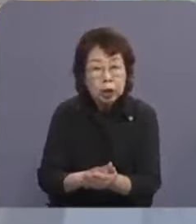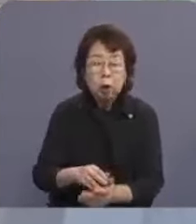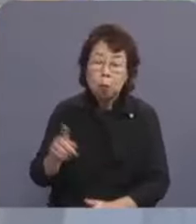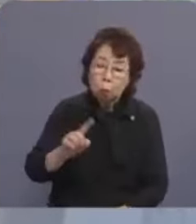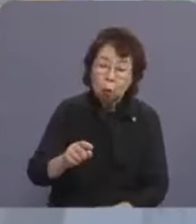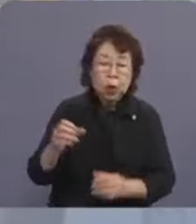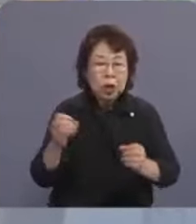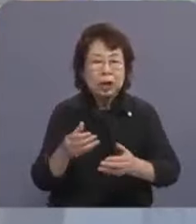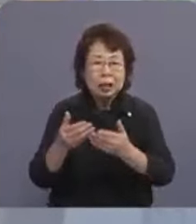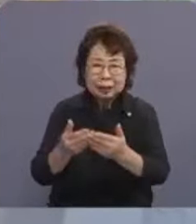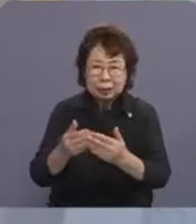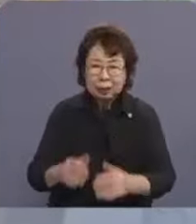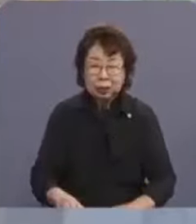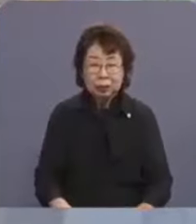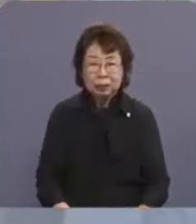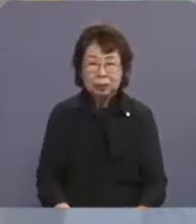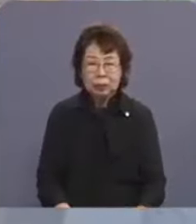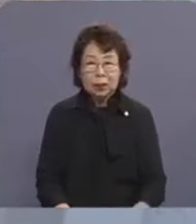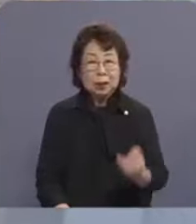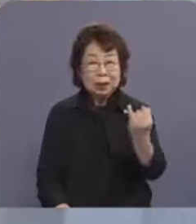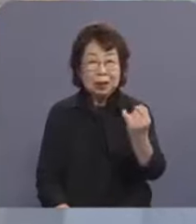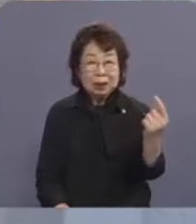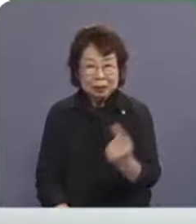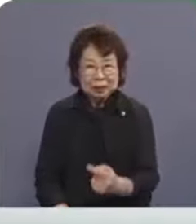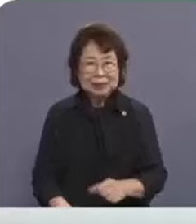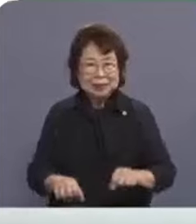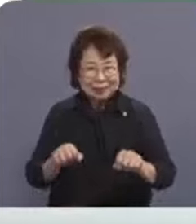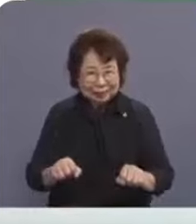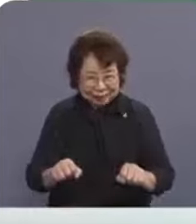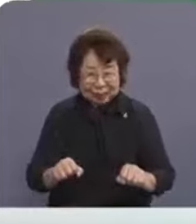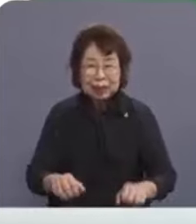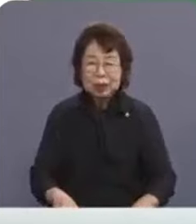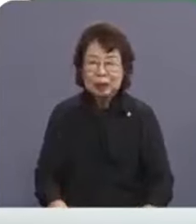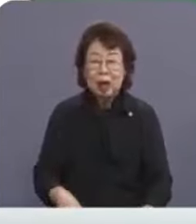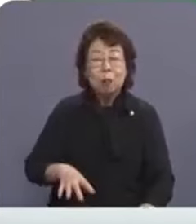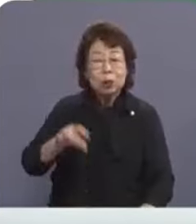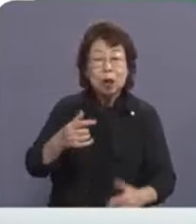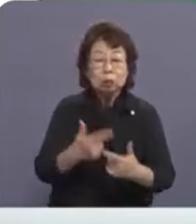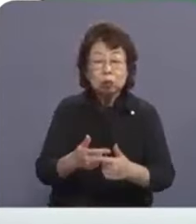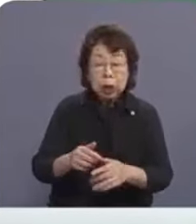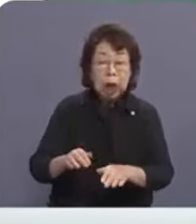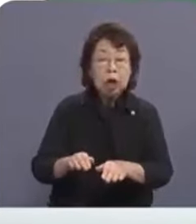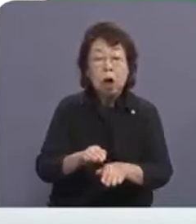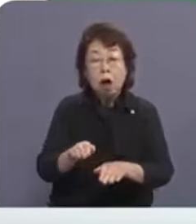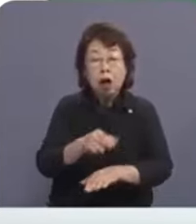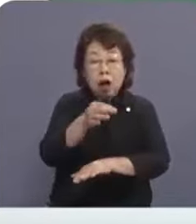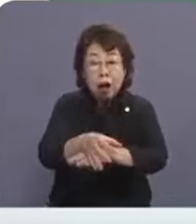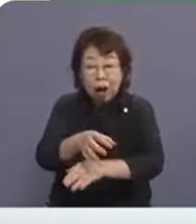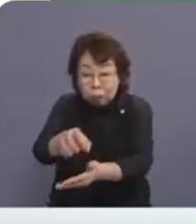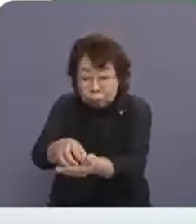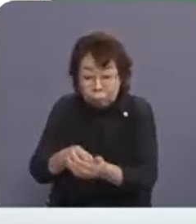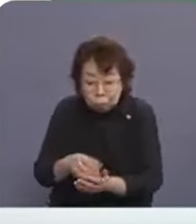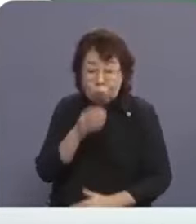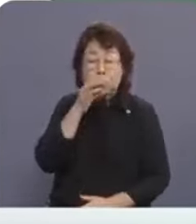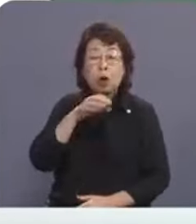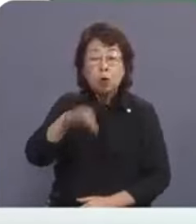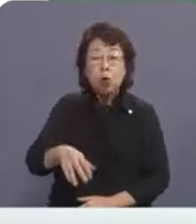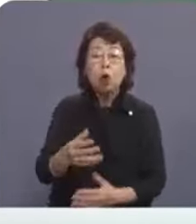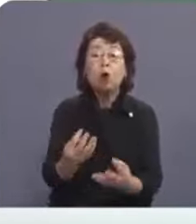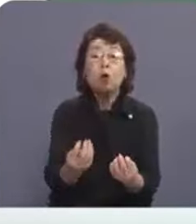자산 얘기 나눠보겠습니다 김하은의 기자 스튜디오에 나와 있습니다 예 어서 오십시오 자 먼저 부산의 드라이브스루 매장 현황부터 다시 한번